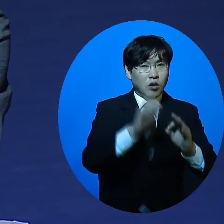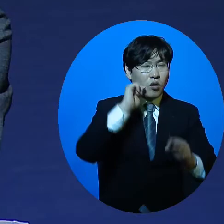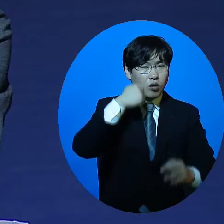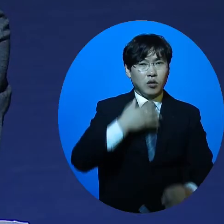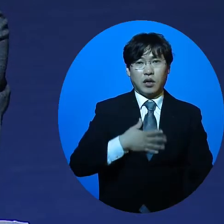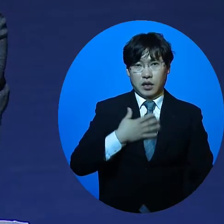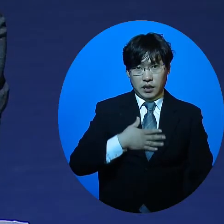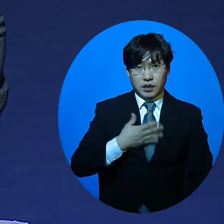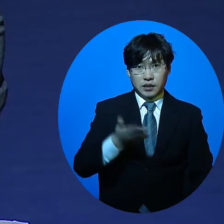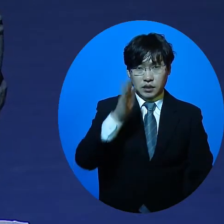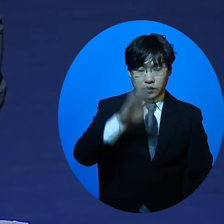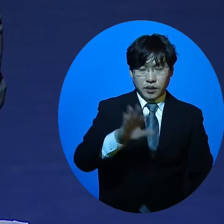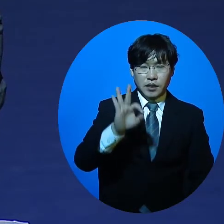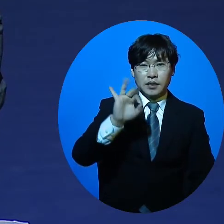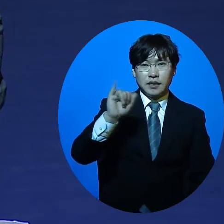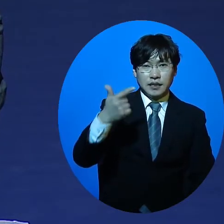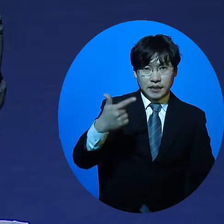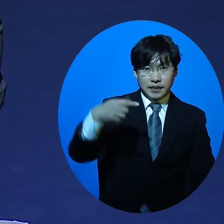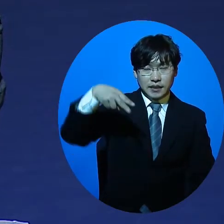인센티브라는 것은